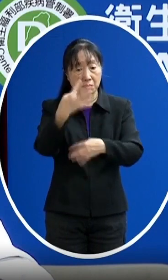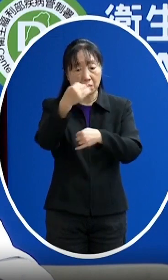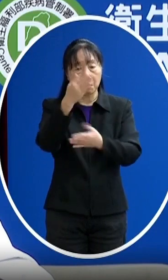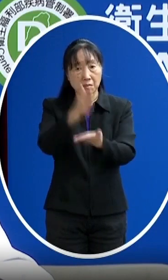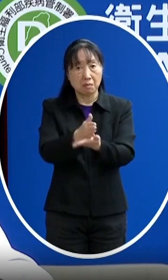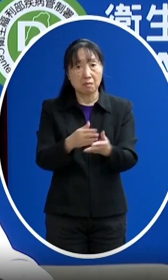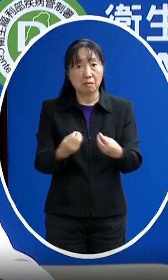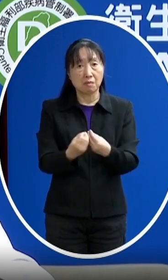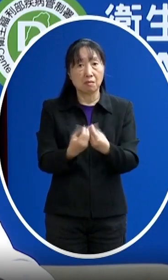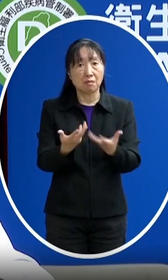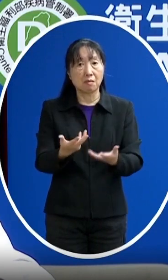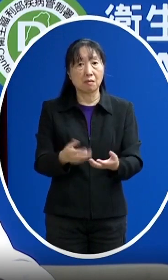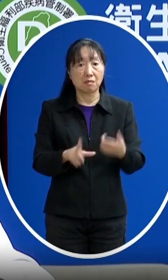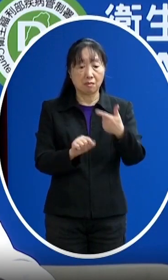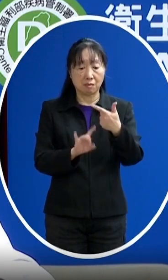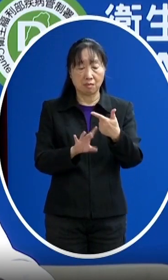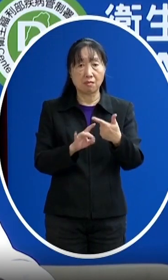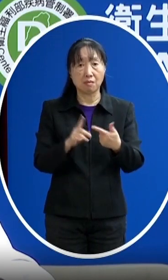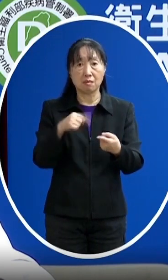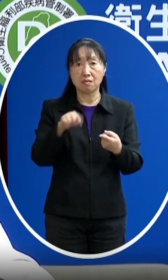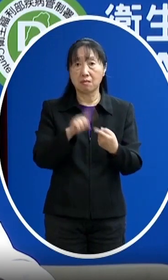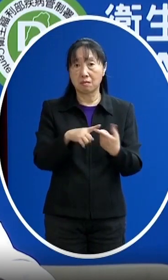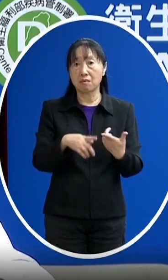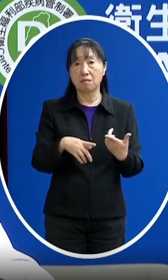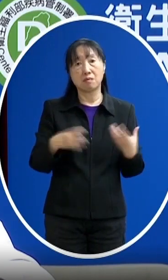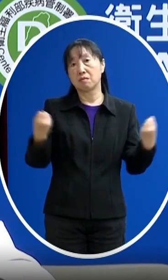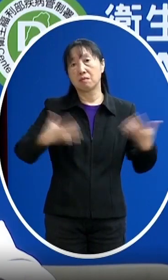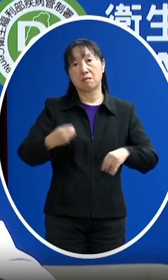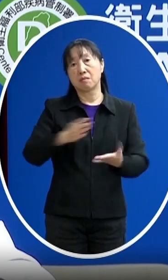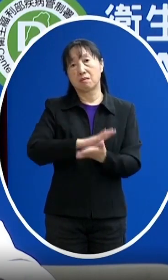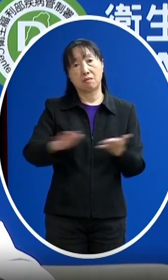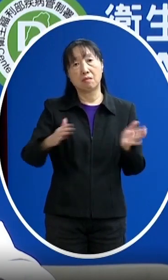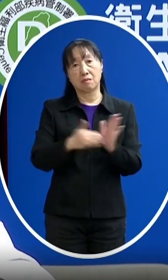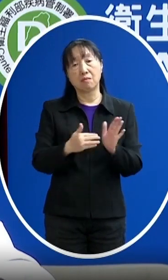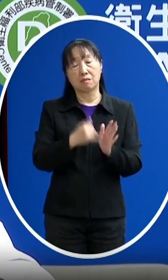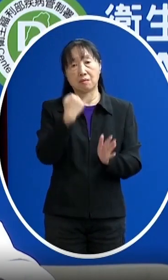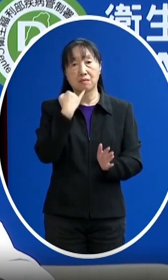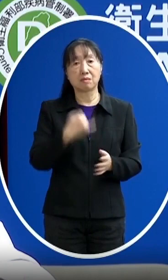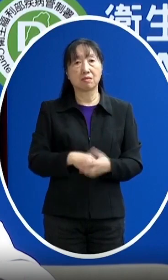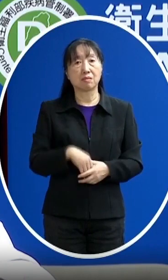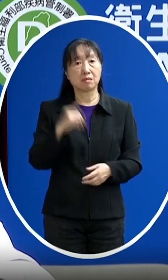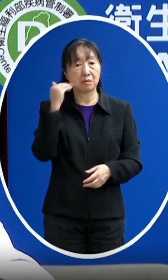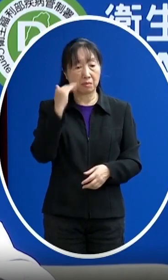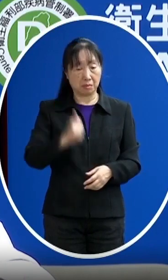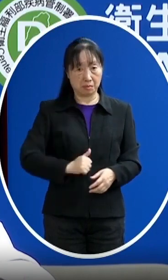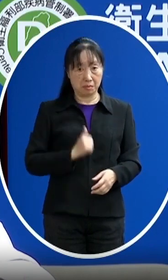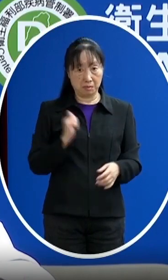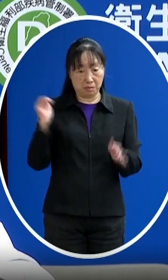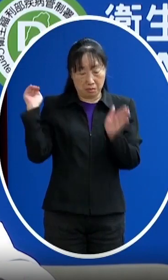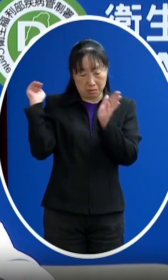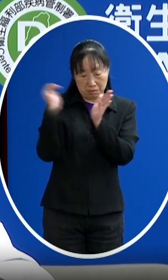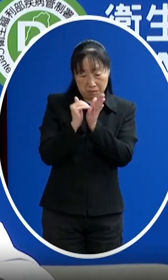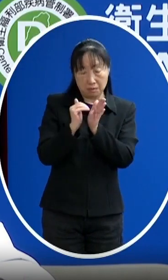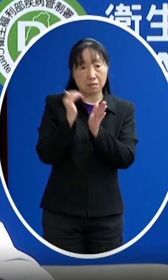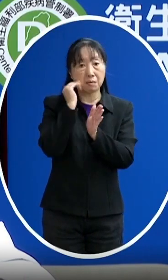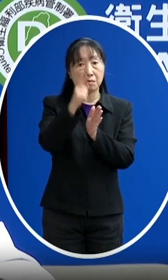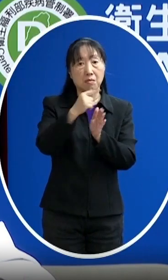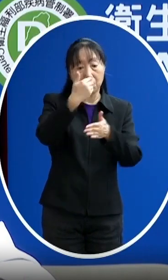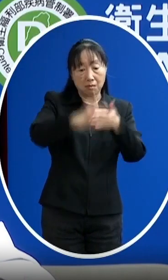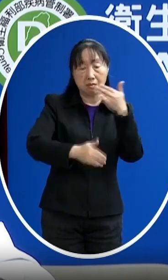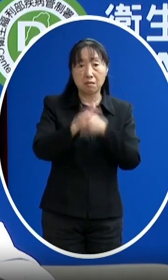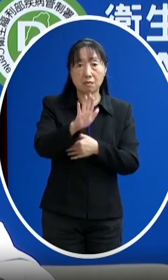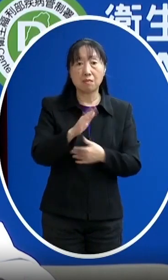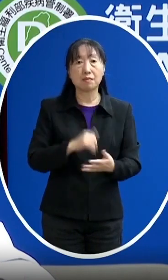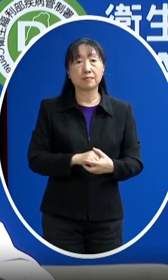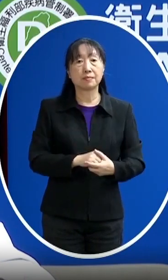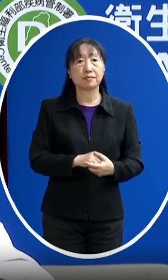认为到6月15号应该使用上应该是没有问题了哈。那不过如果到真正到那个时间点还没用完。